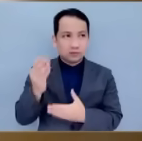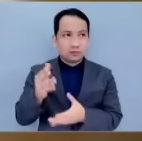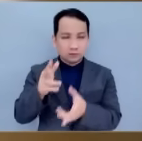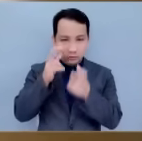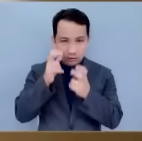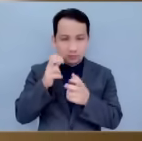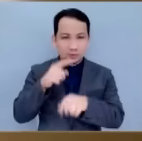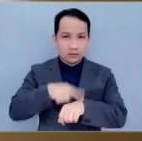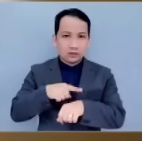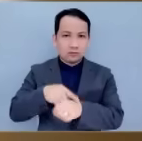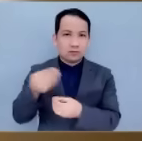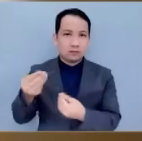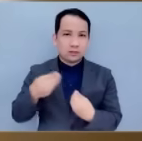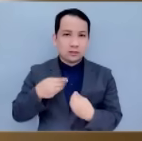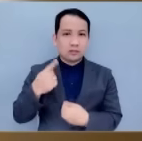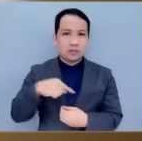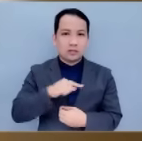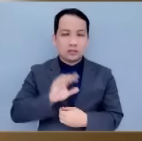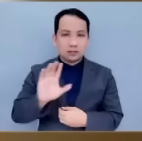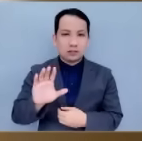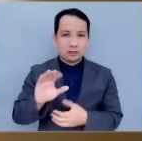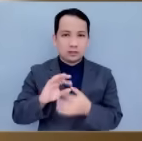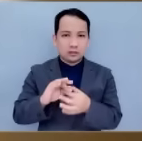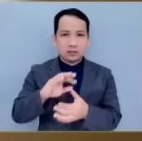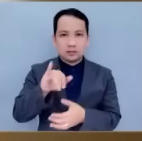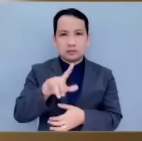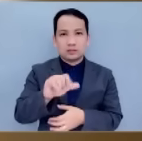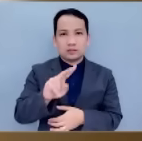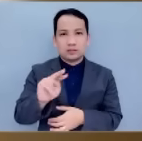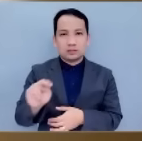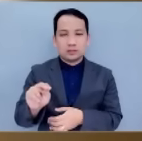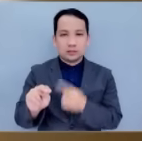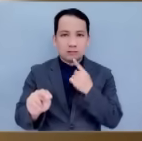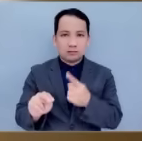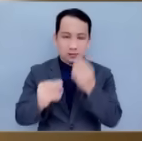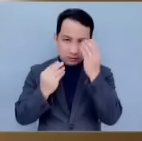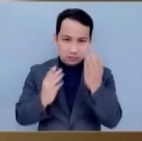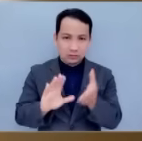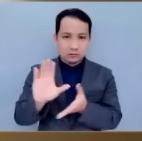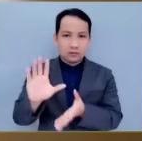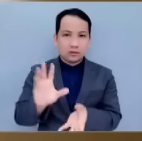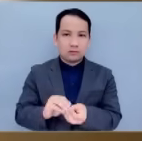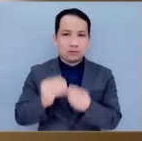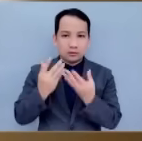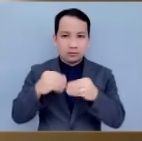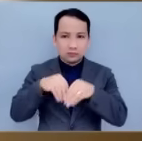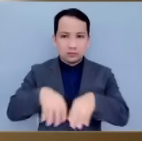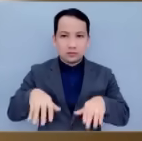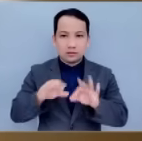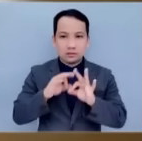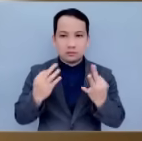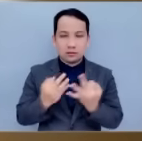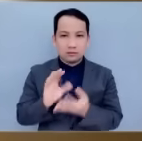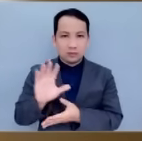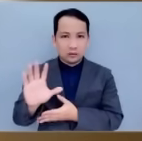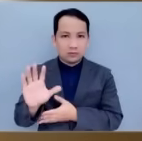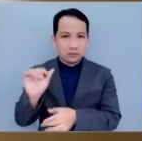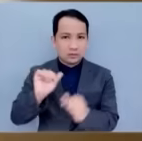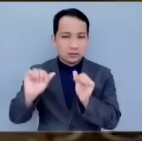panahon na ibinigay sa kanya ni Jacqueline. Nakikiramay siya sa mga naiwang mahal sa buhay ng